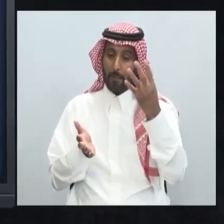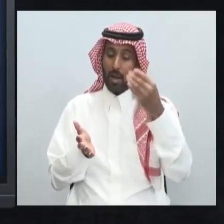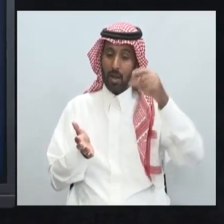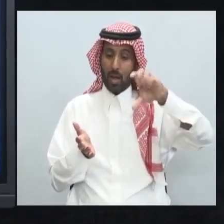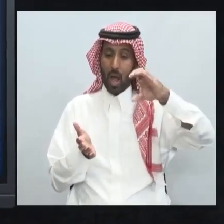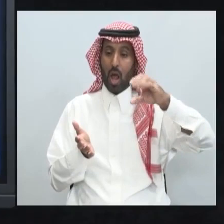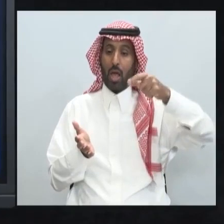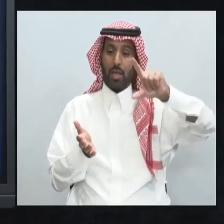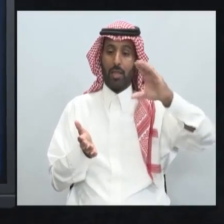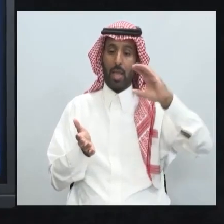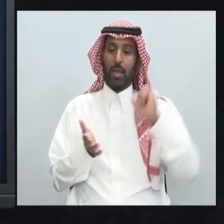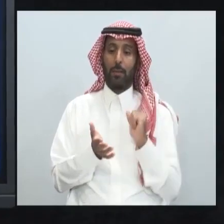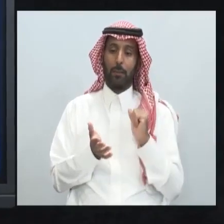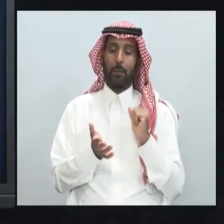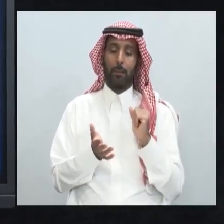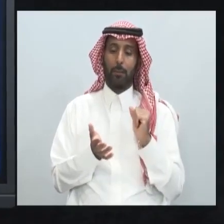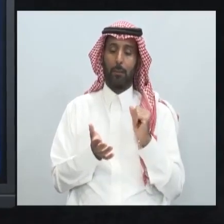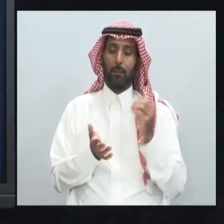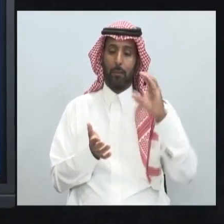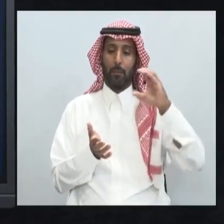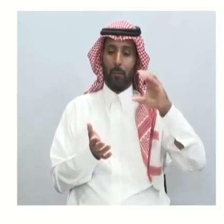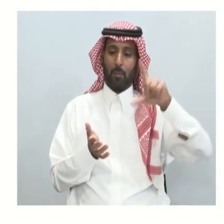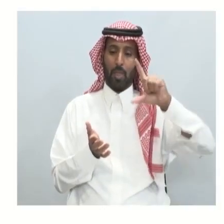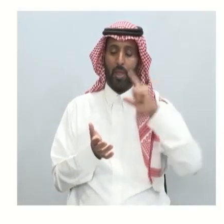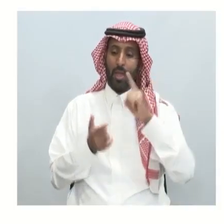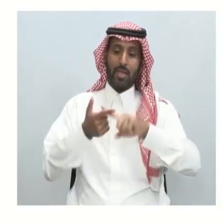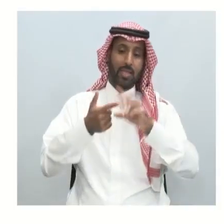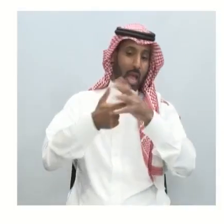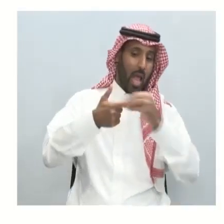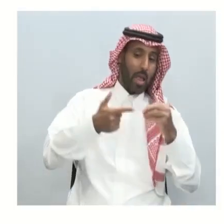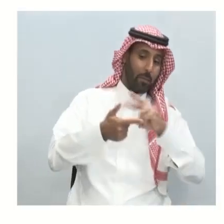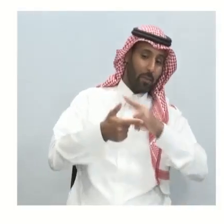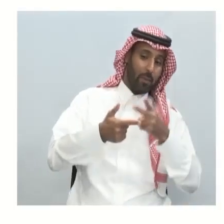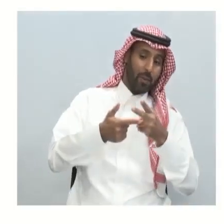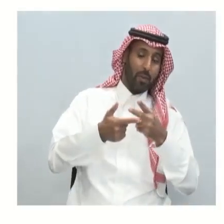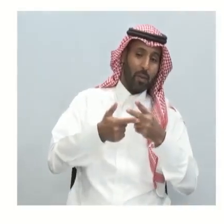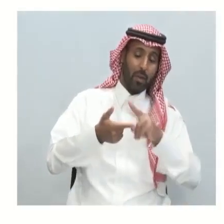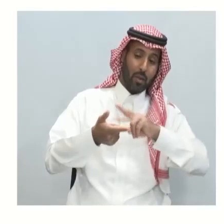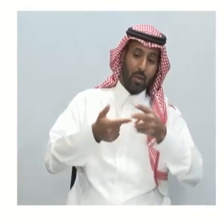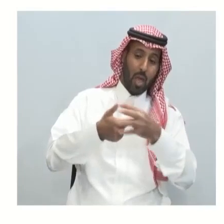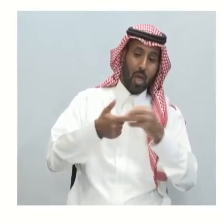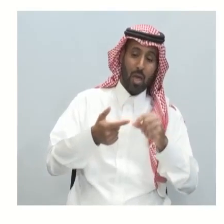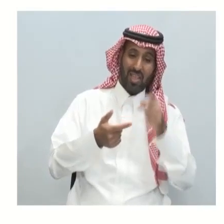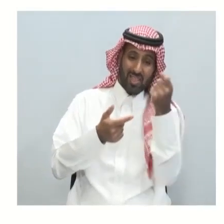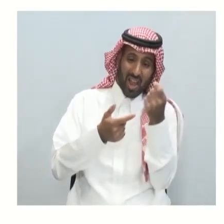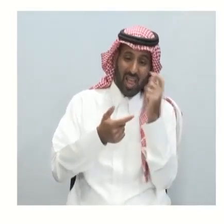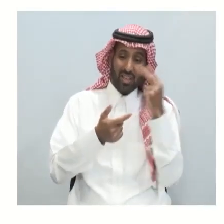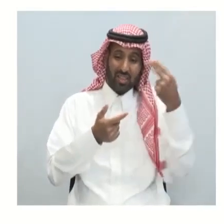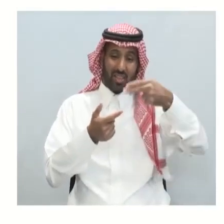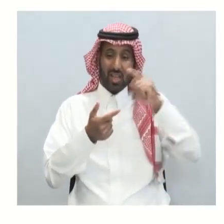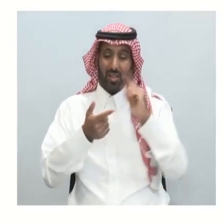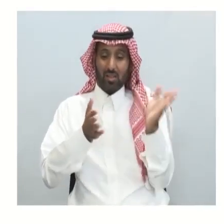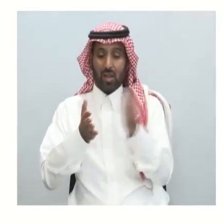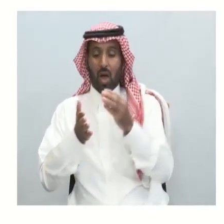الكربون نوجد الفرق بين المركبين اولا الفرق في السالبيه الفرق بال السالبيه بين ذره الهيدروجين